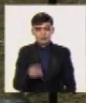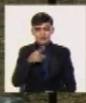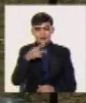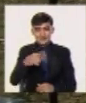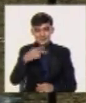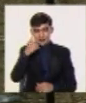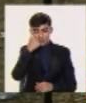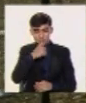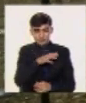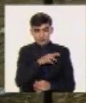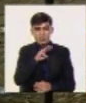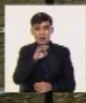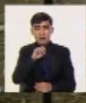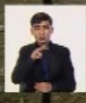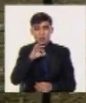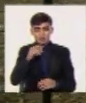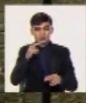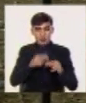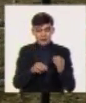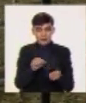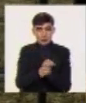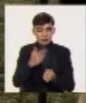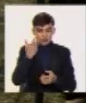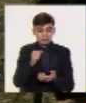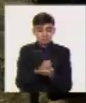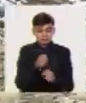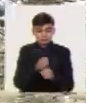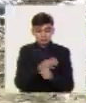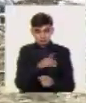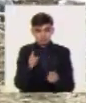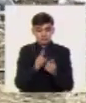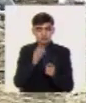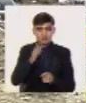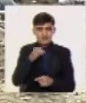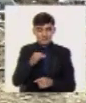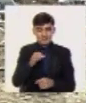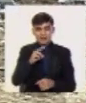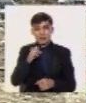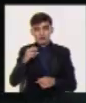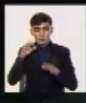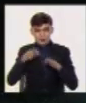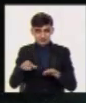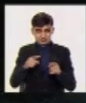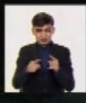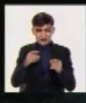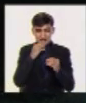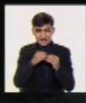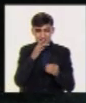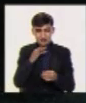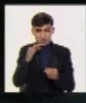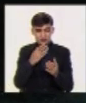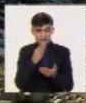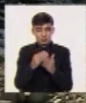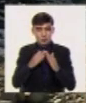мораторий шешілген кезде документ құжаттар рәсімдері басталған кезде сол кезде жолғастырды. Саяжайдың жыртығын жамауға деп 10 жылдан бері әр үй жыл